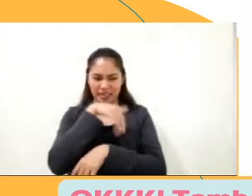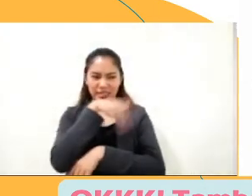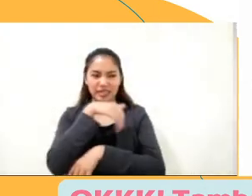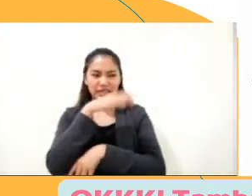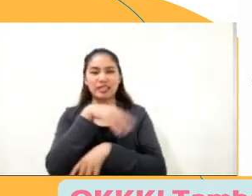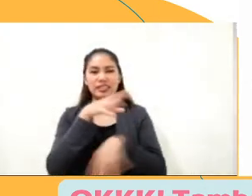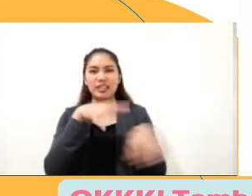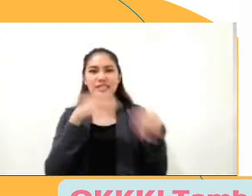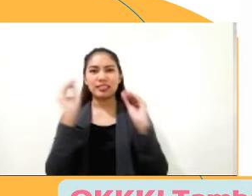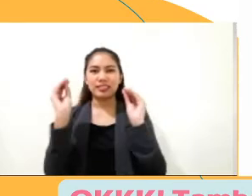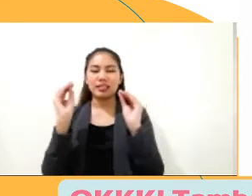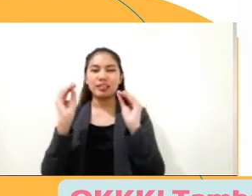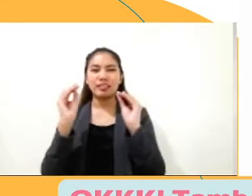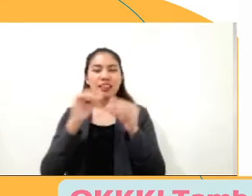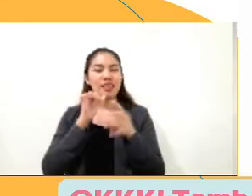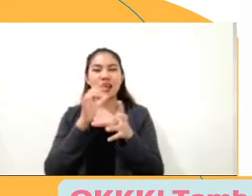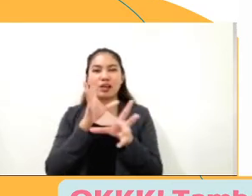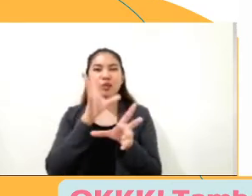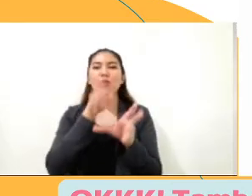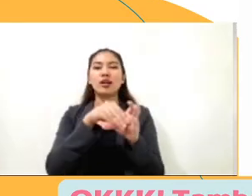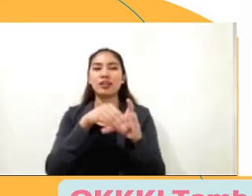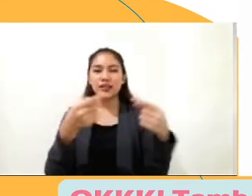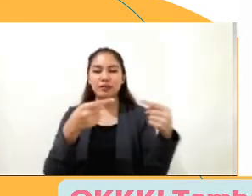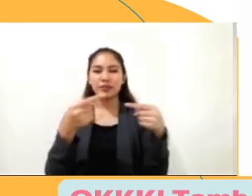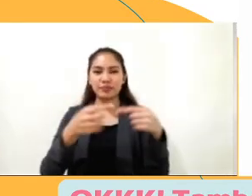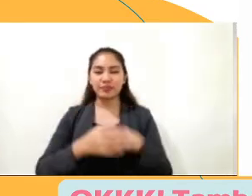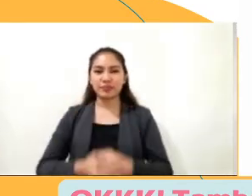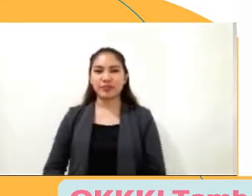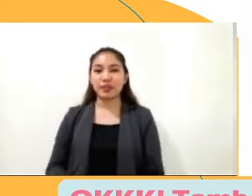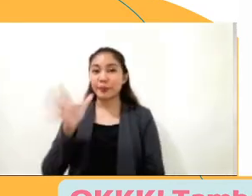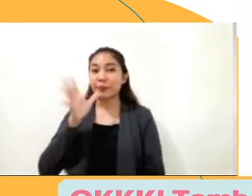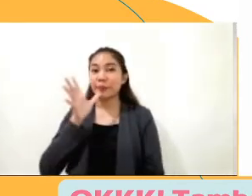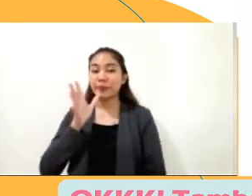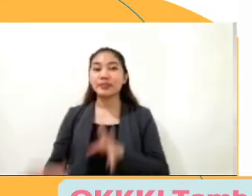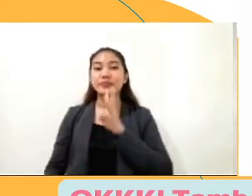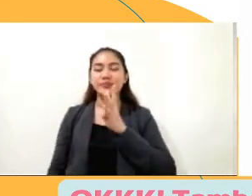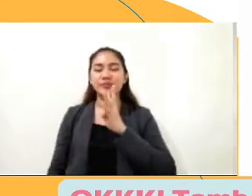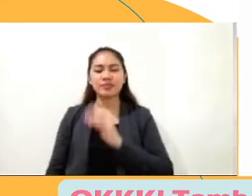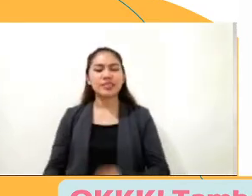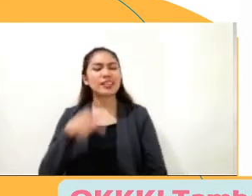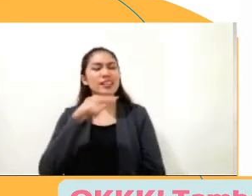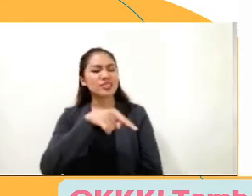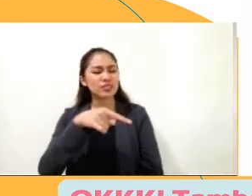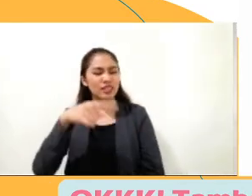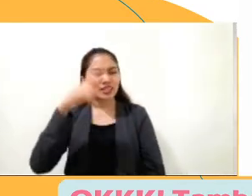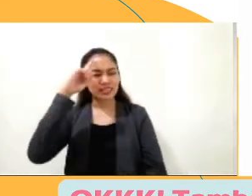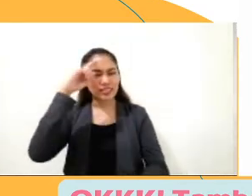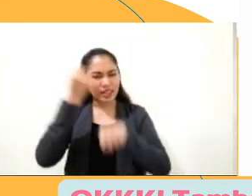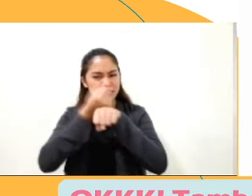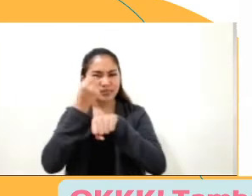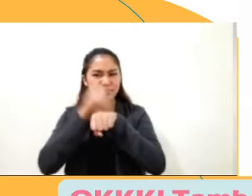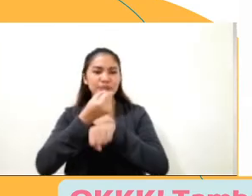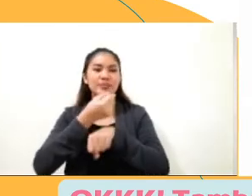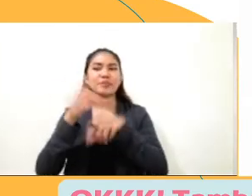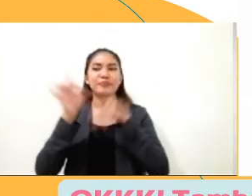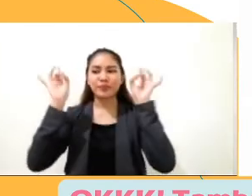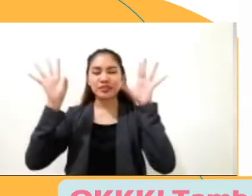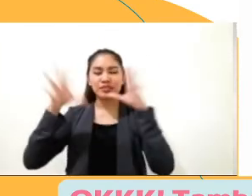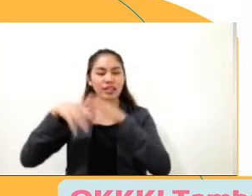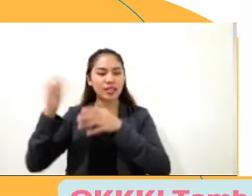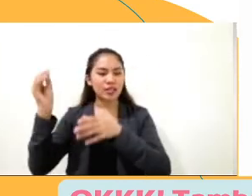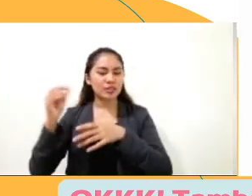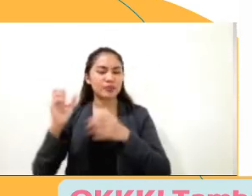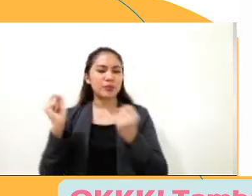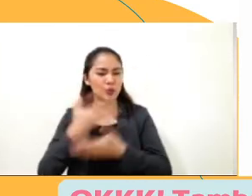nila. Napakatigas talaga ng bungo mo. Alam mong delikado sa labas. Di ka ba natatakot? Ito na